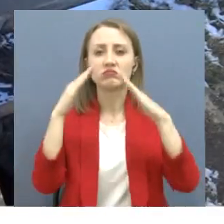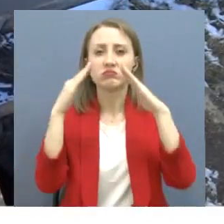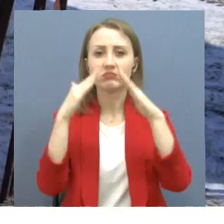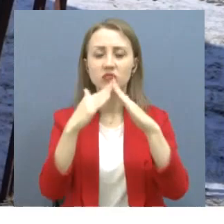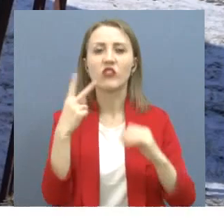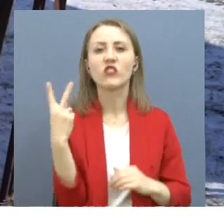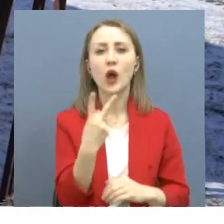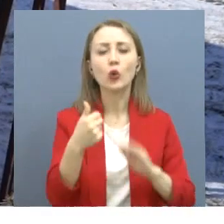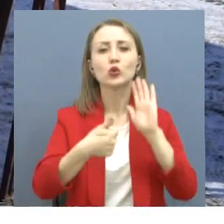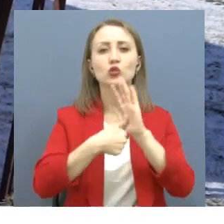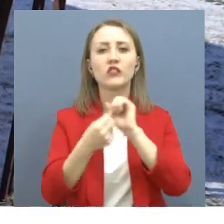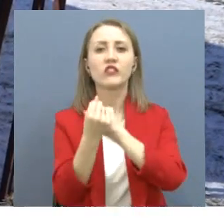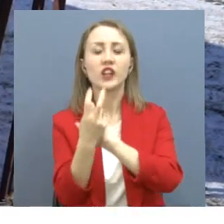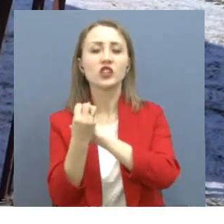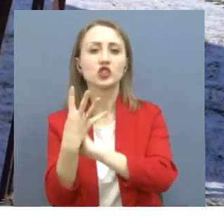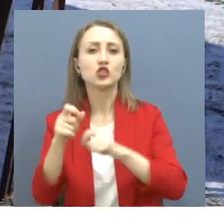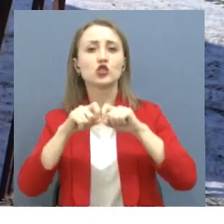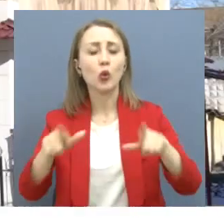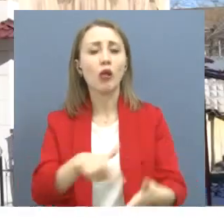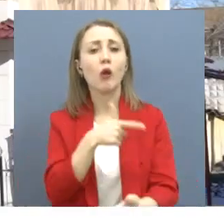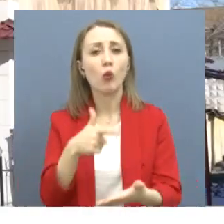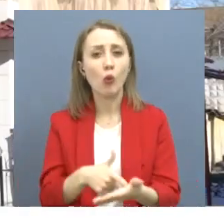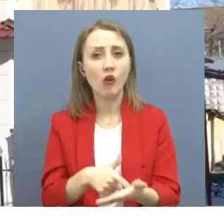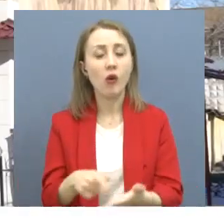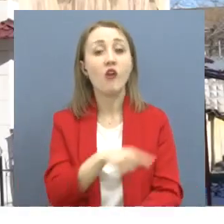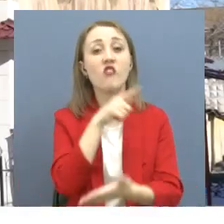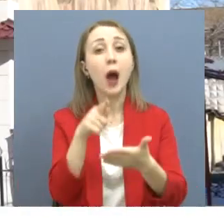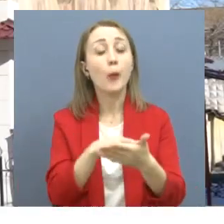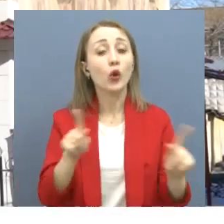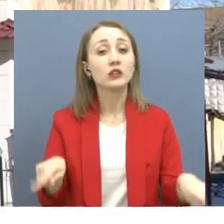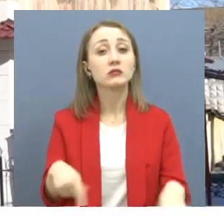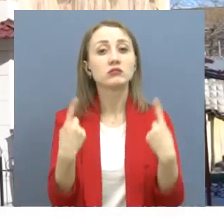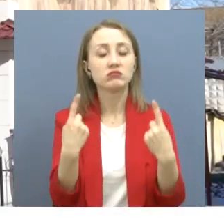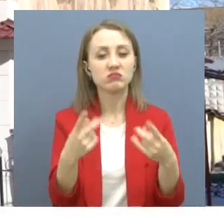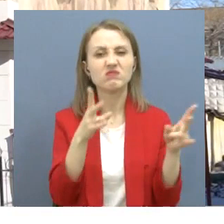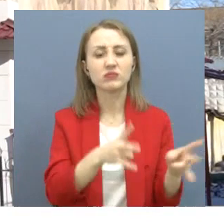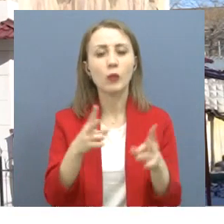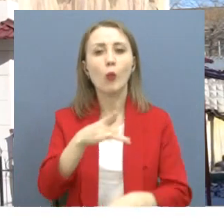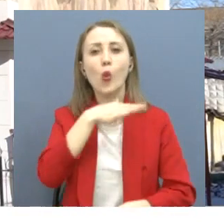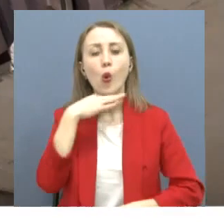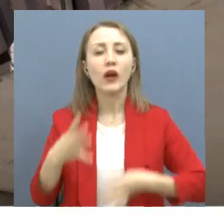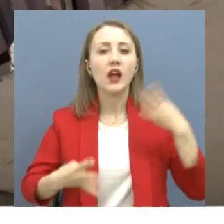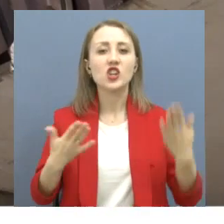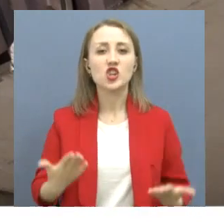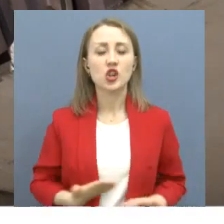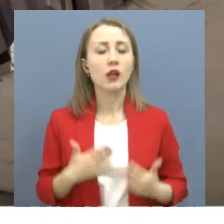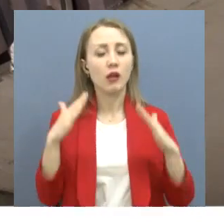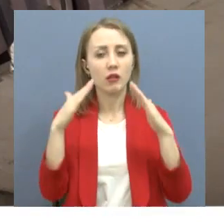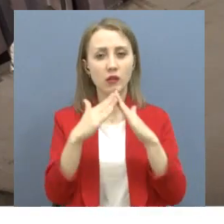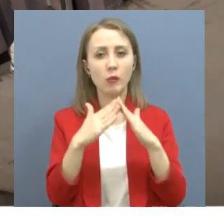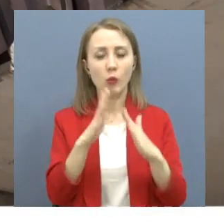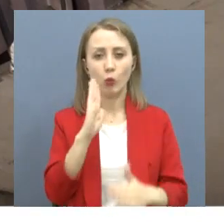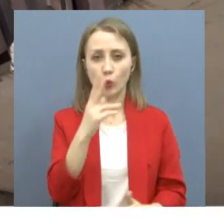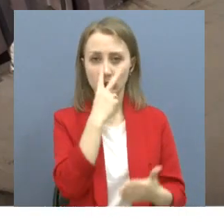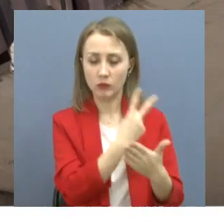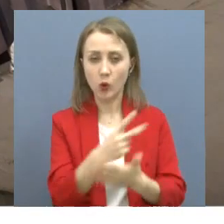2, 6, 12, 14 школах города. Вопрос по восстановлению пострадавших многоэтажек жилых домов на рассмотрении.